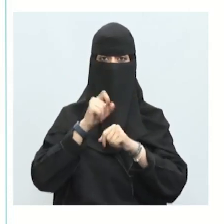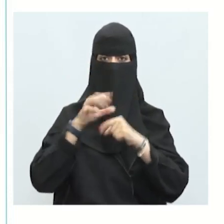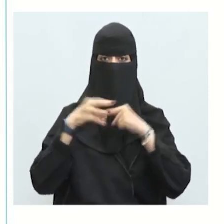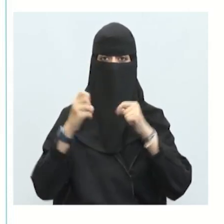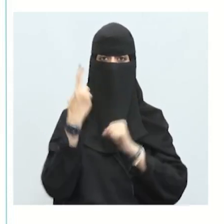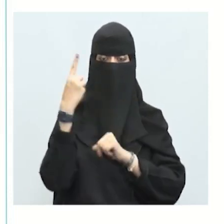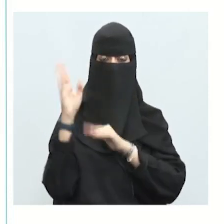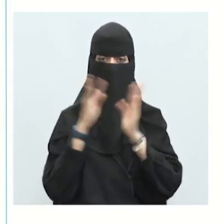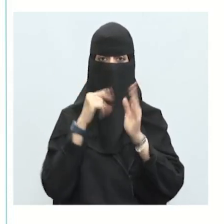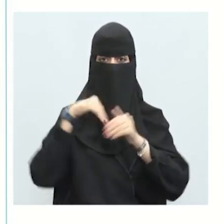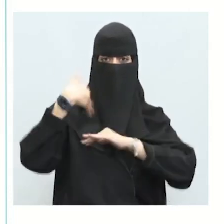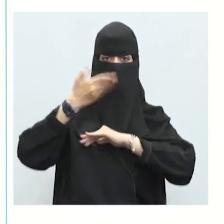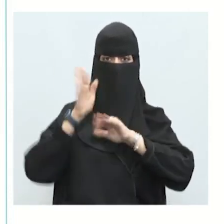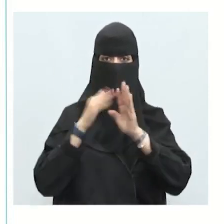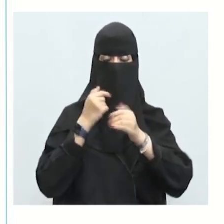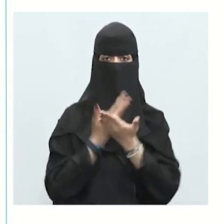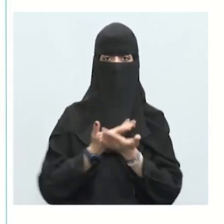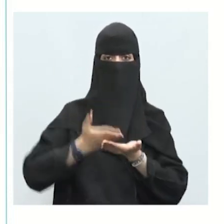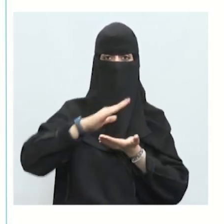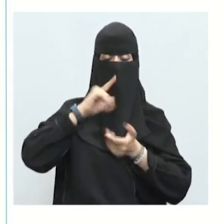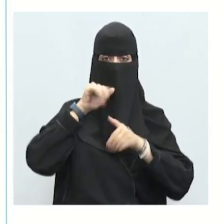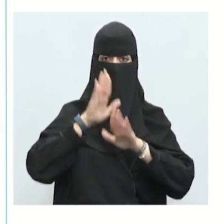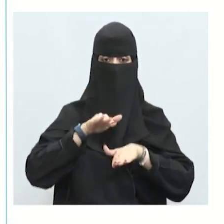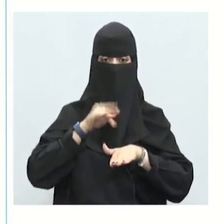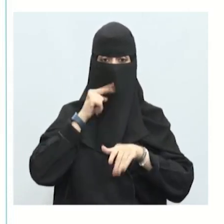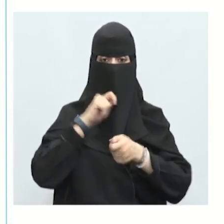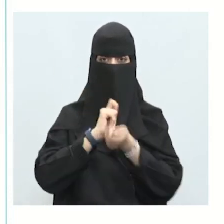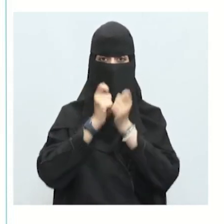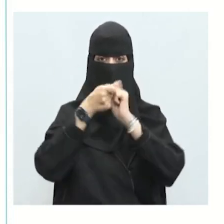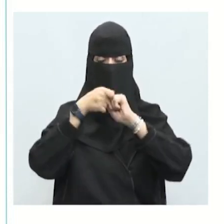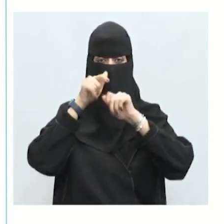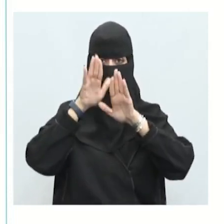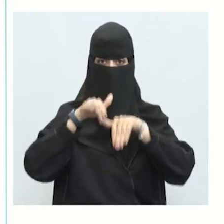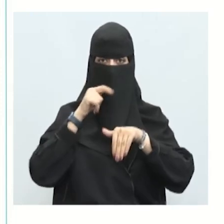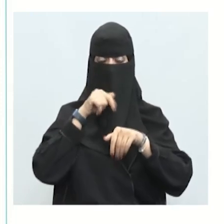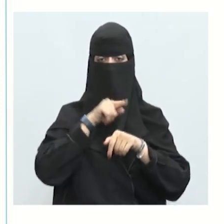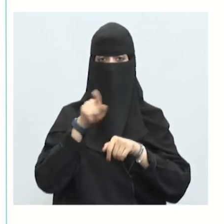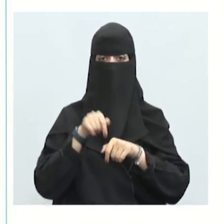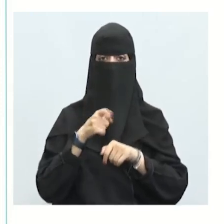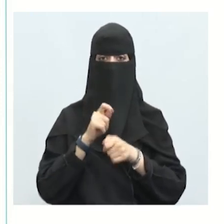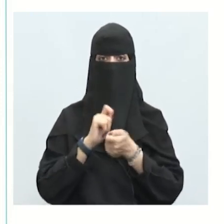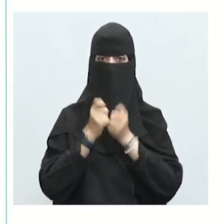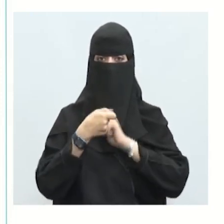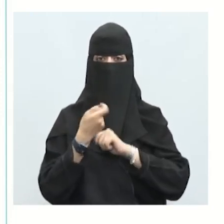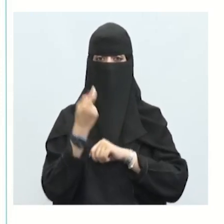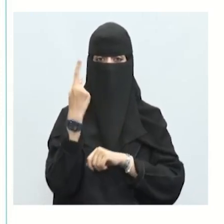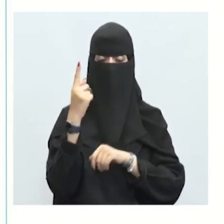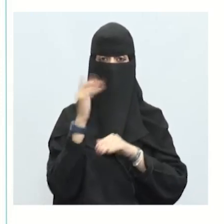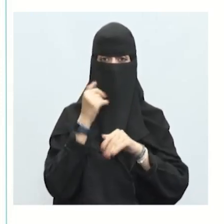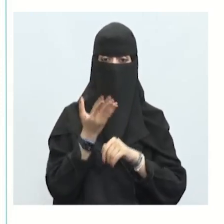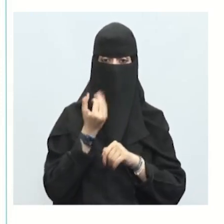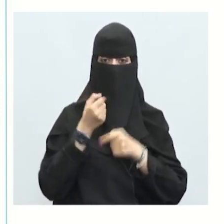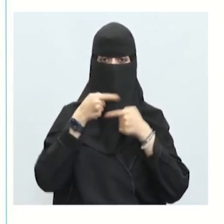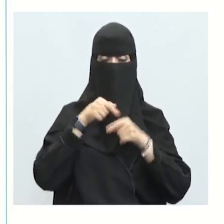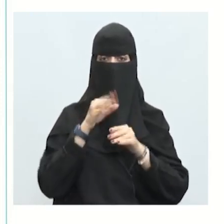سالب وا ثم طباعه المتغير ما بداخل المتغير طبعا النتيجه